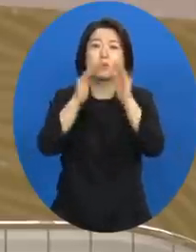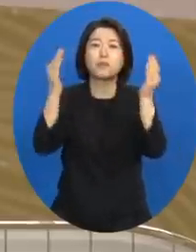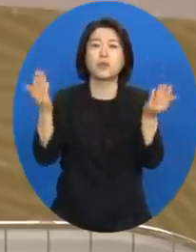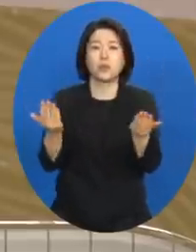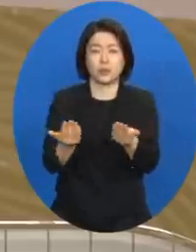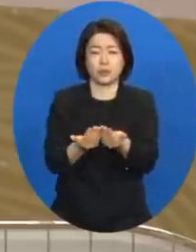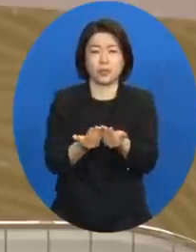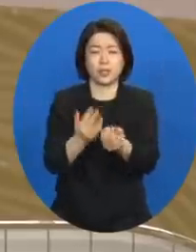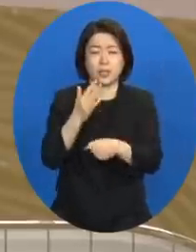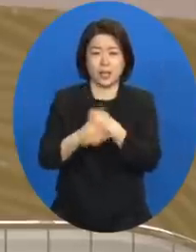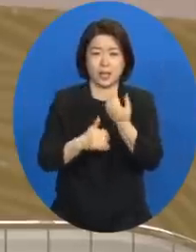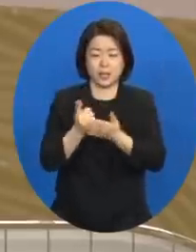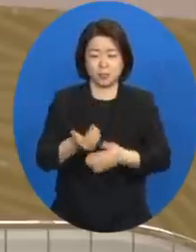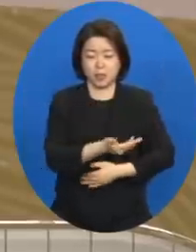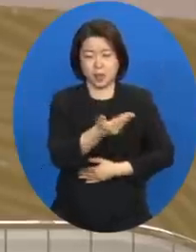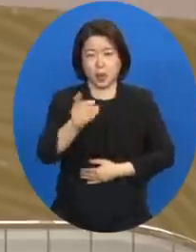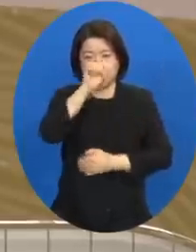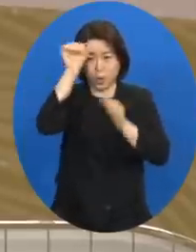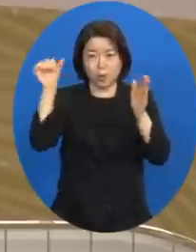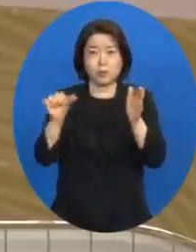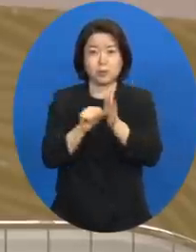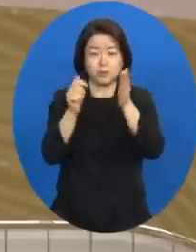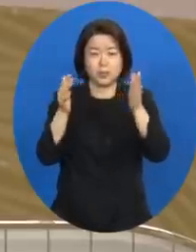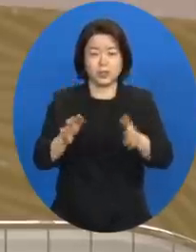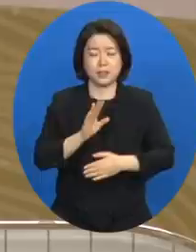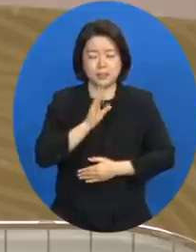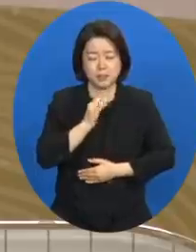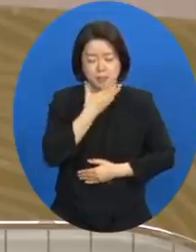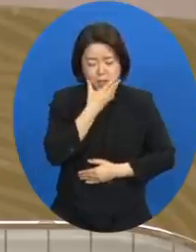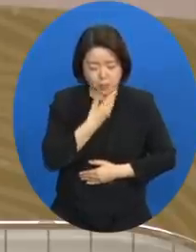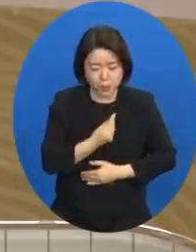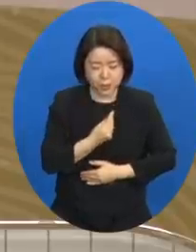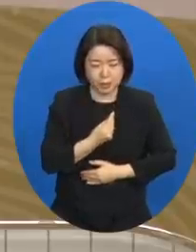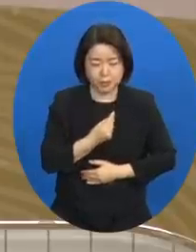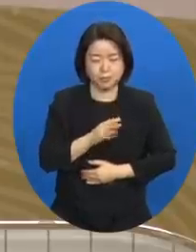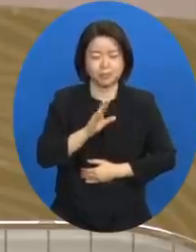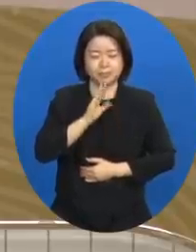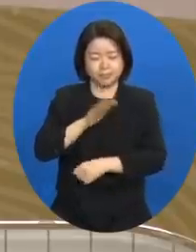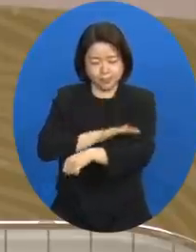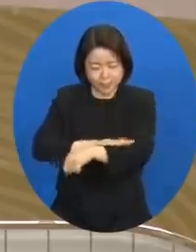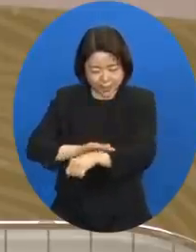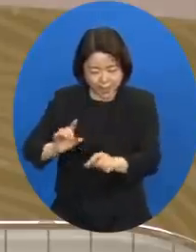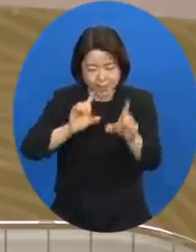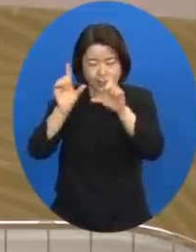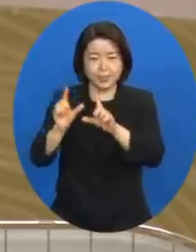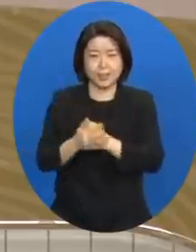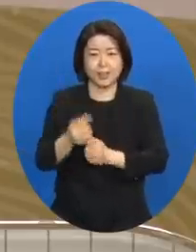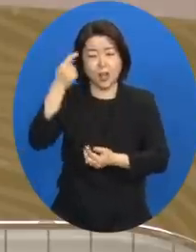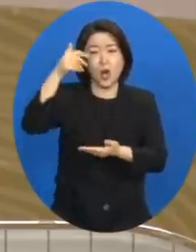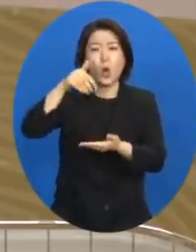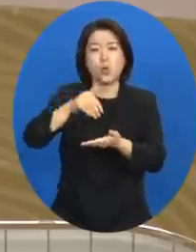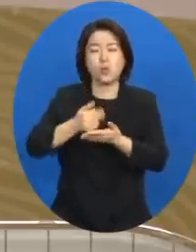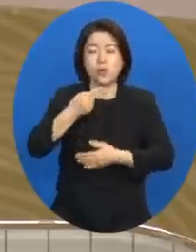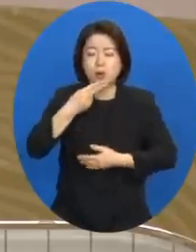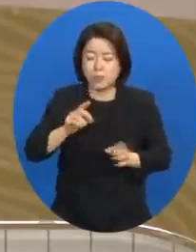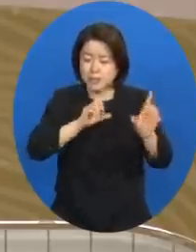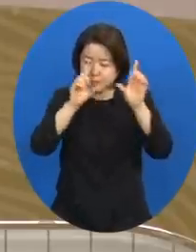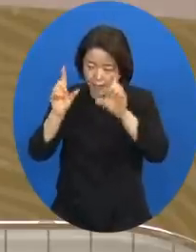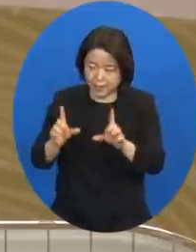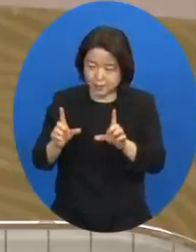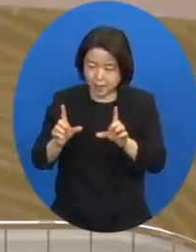하나님은 여러분의 생애가 참 복되고 정말 잘 살았다. 후회 없는 삶을 살게